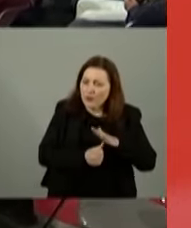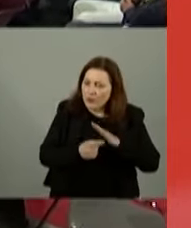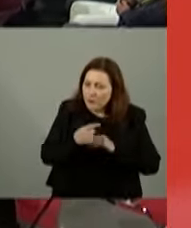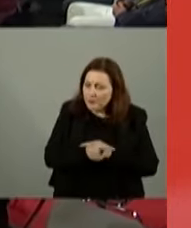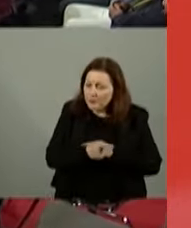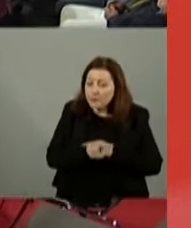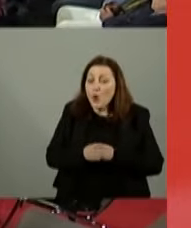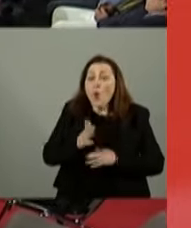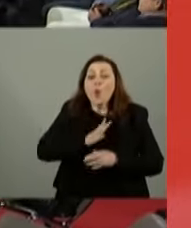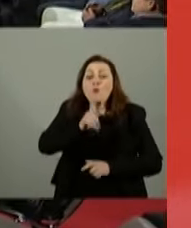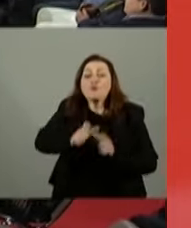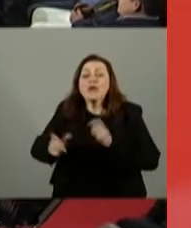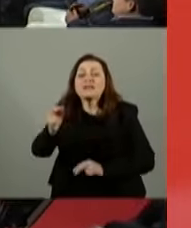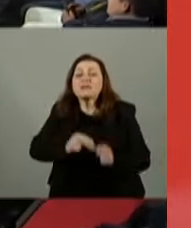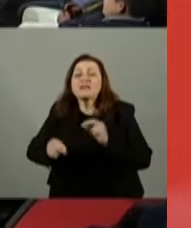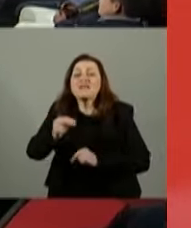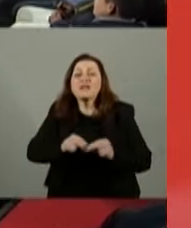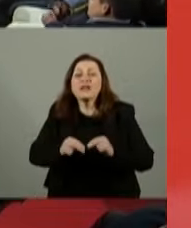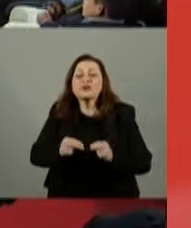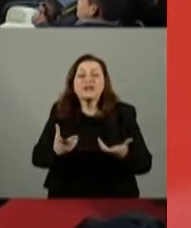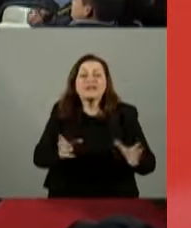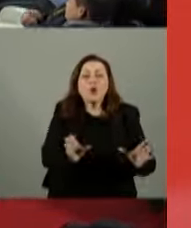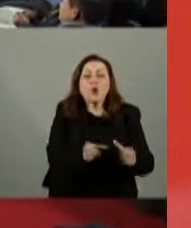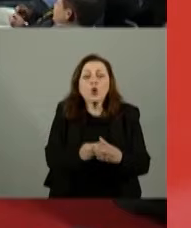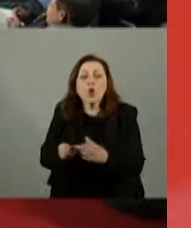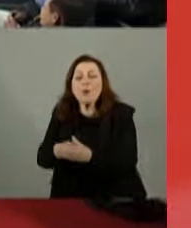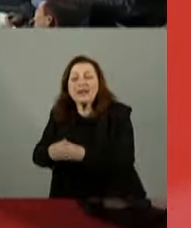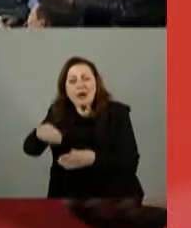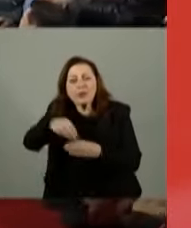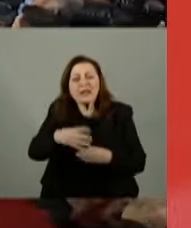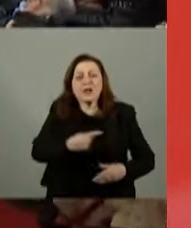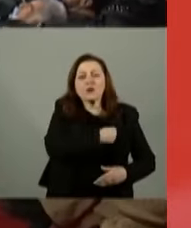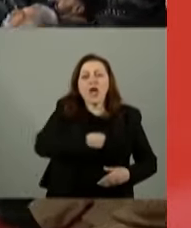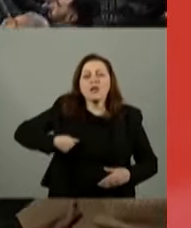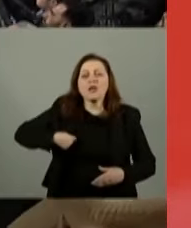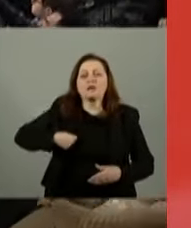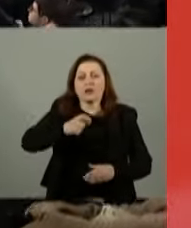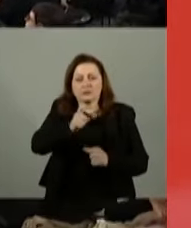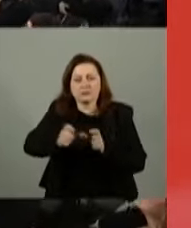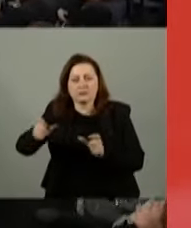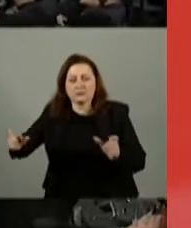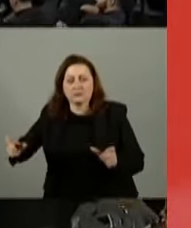περιμένεις debate να ζητάει η Όλγα Γεροβασίλη, που είναι πιο ΣΥΡΙΖΑ, τουλάχιστον.